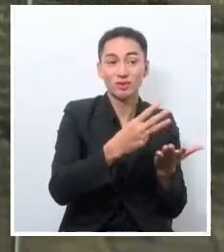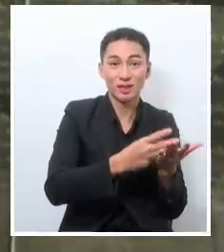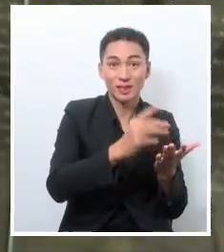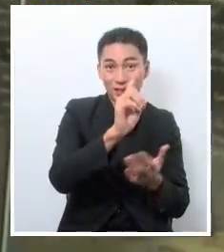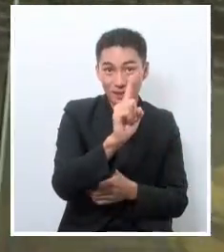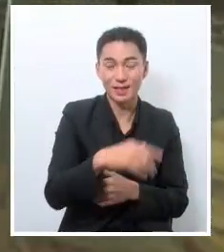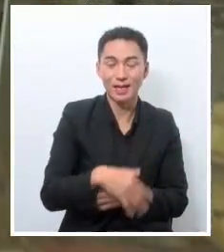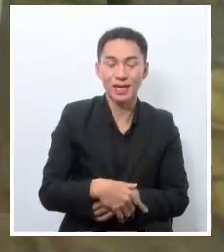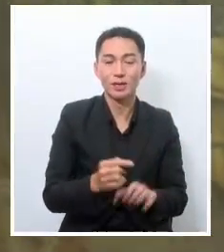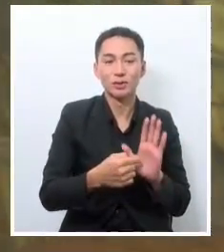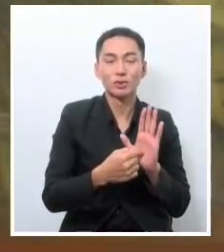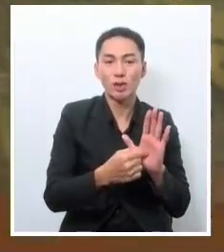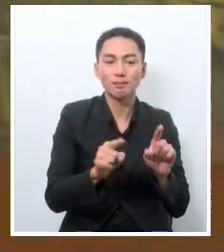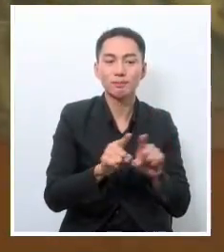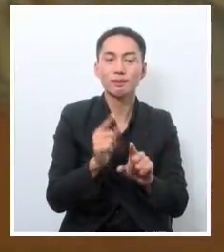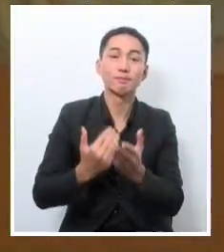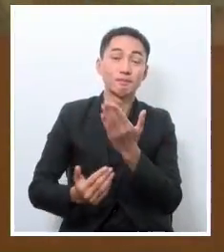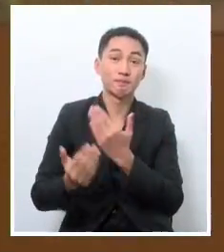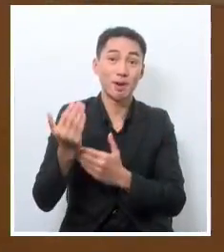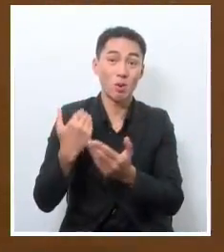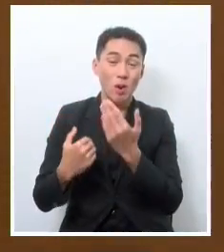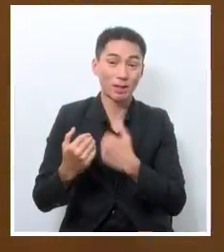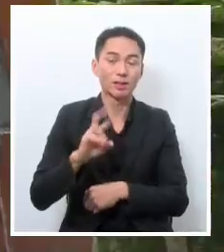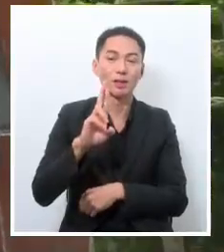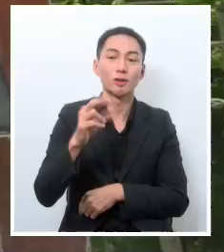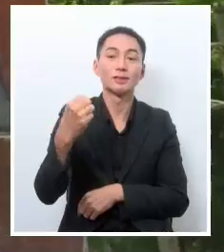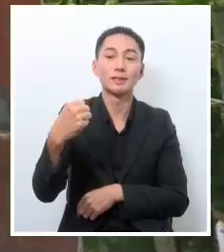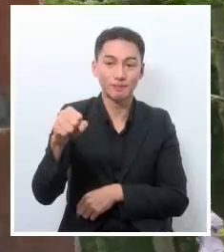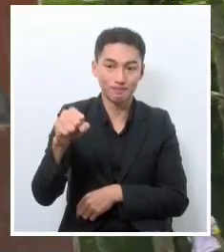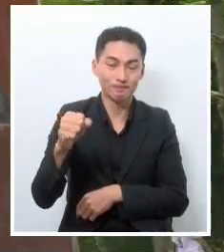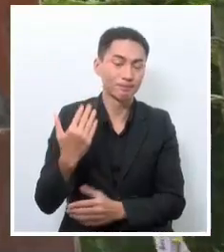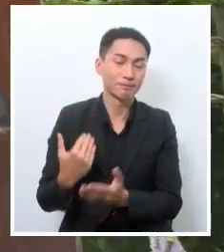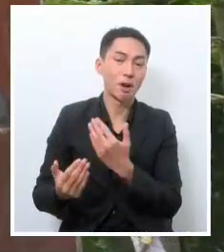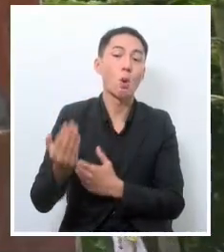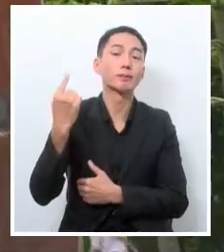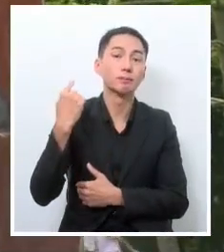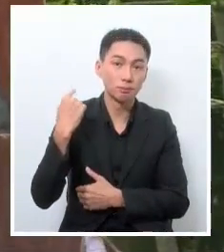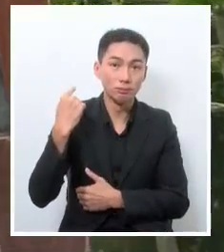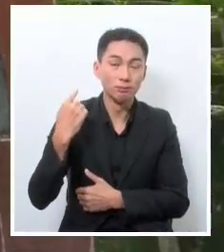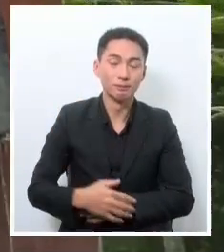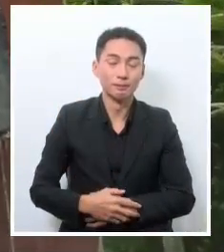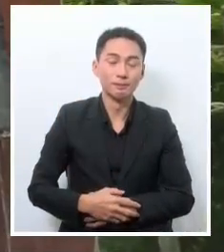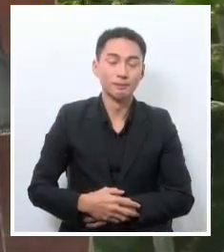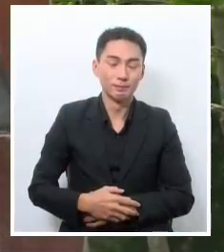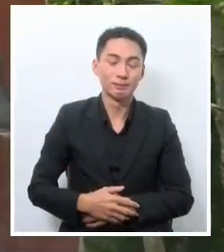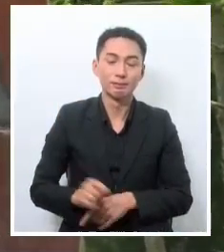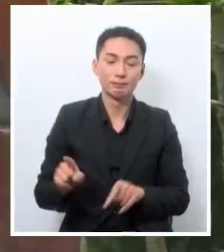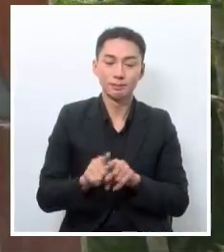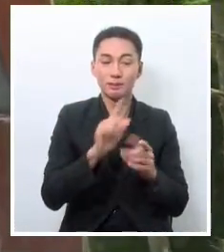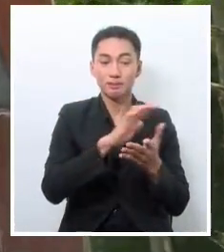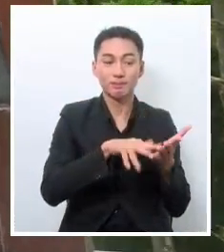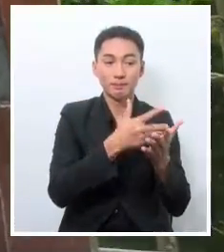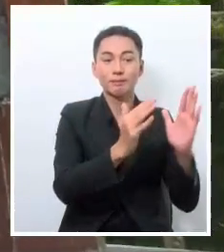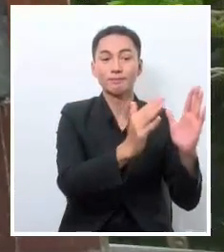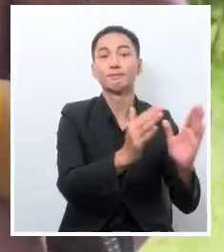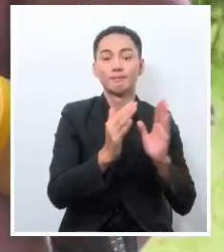อ่าพระราชประวัติของในหลวงรัชกาลที่ 10เรื่องของอ่าการพระบรมราโชบายที่เรานำมา